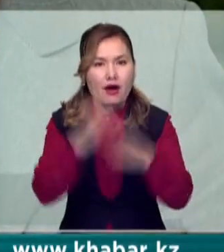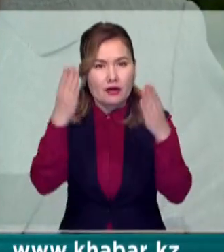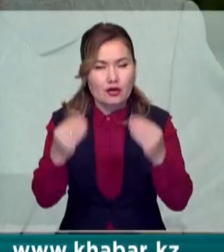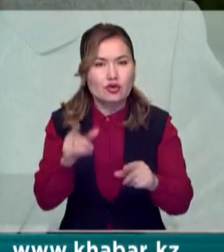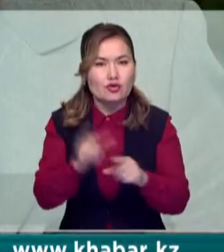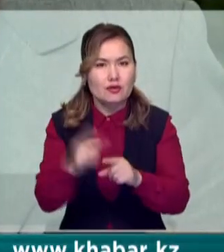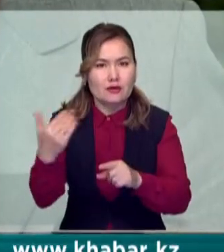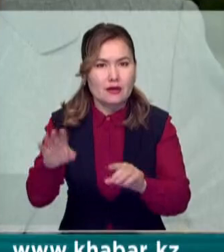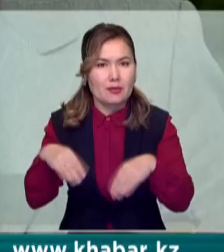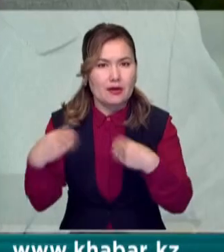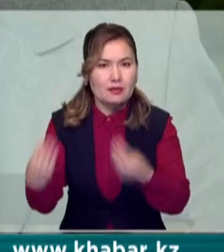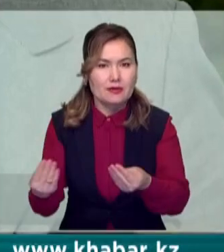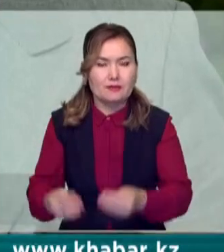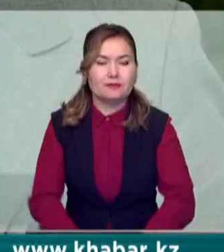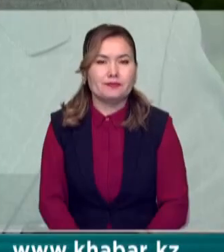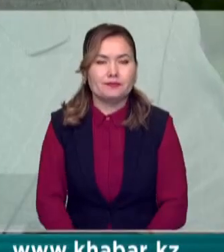күн.